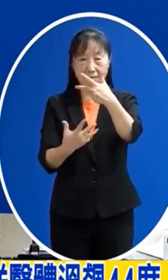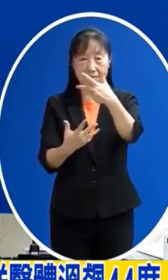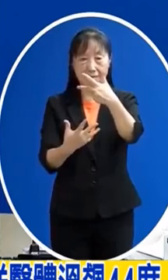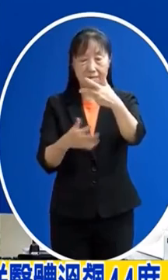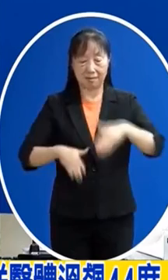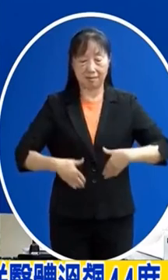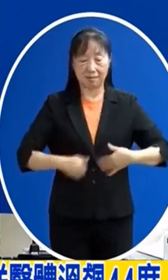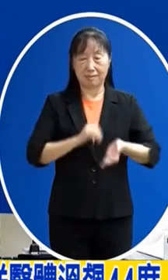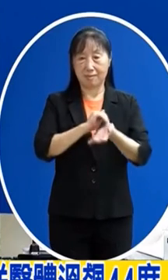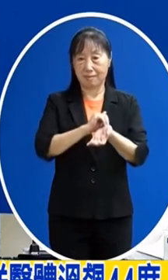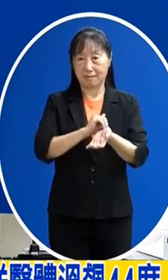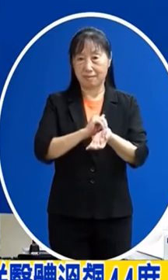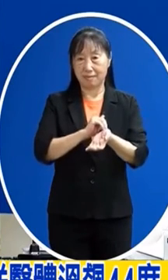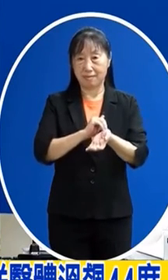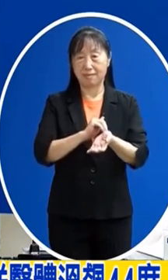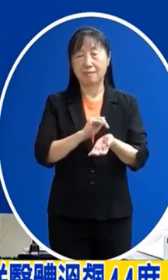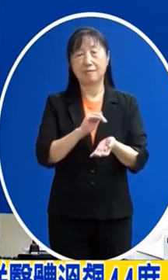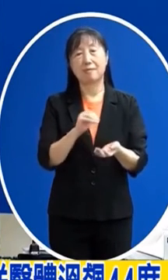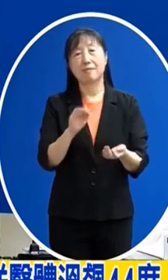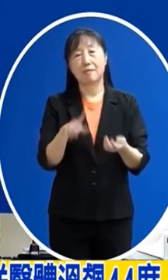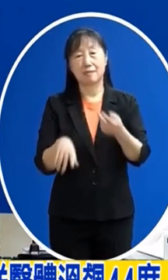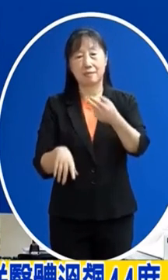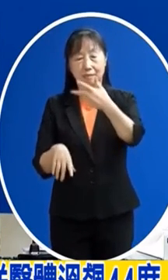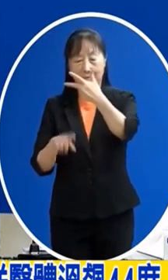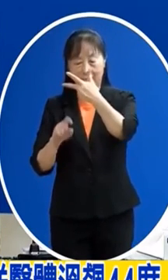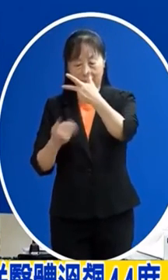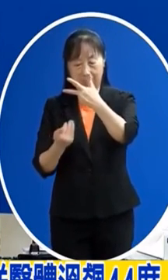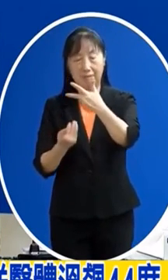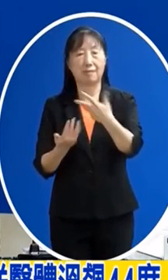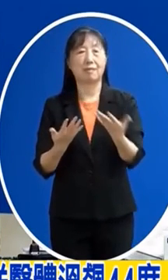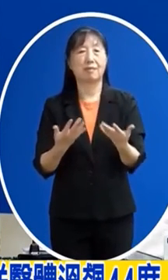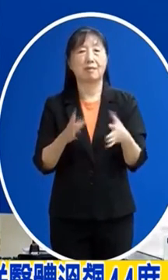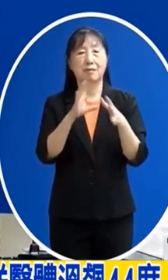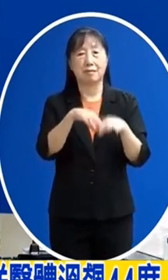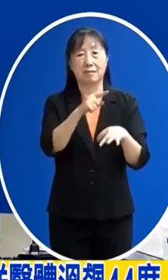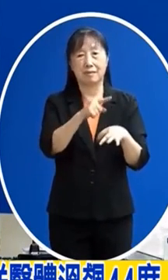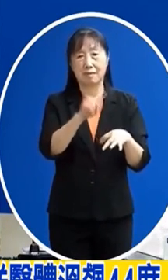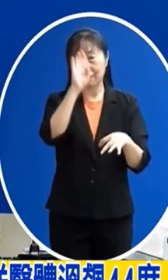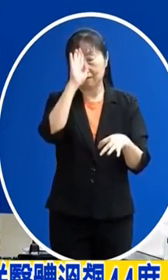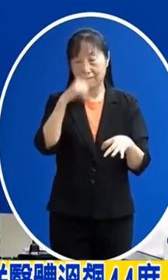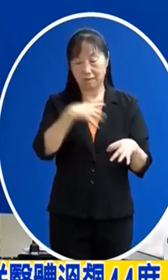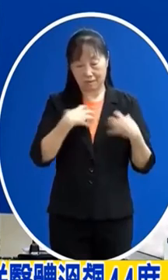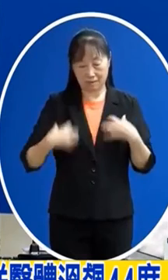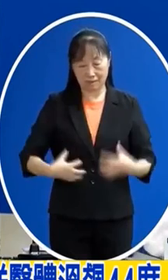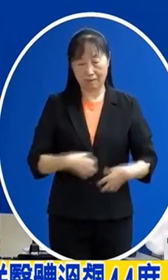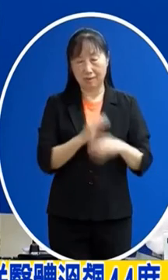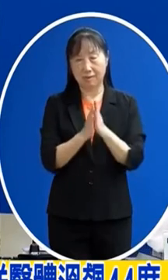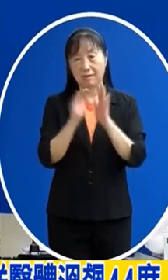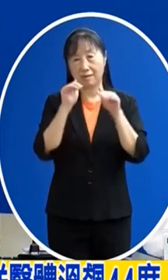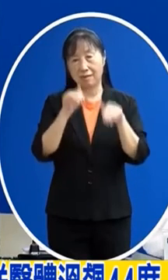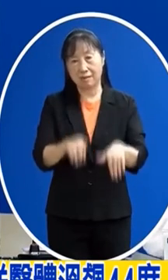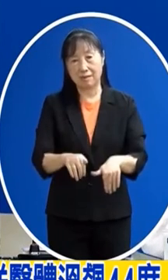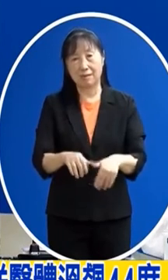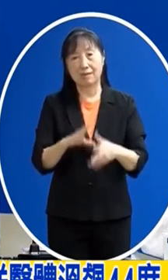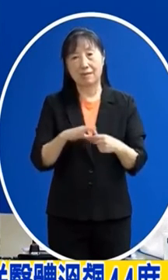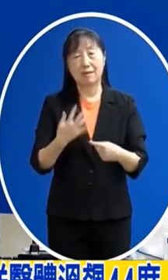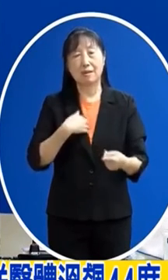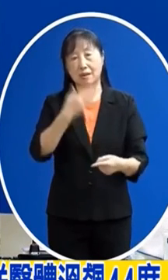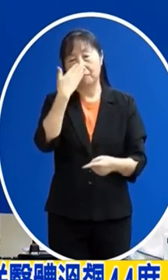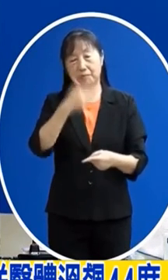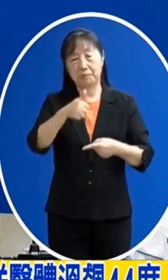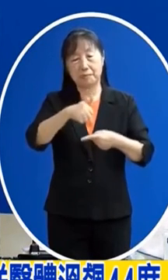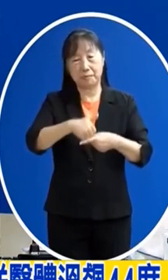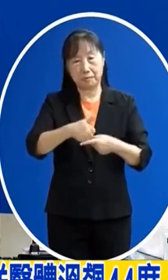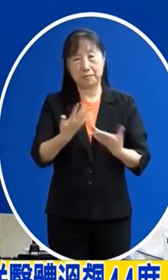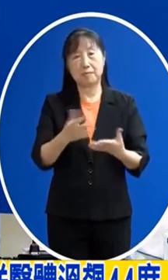急诊哦。不过很遗憾是说在7月19就因为这个并发多重器官衰竭哦，已经败血性休